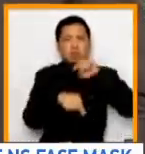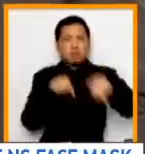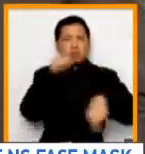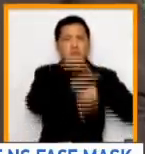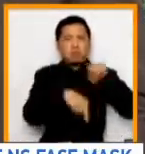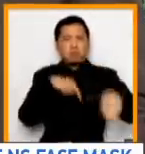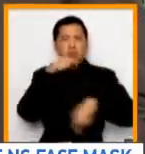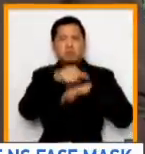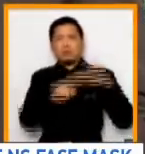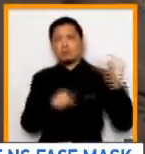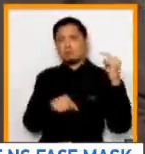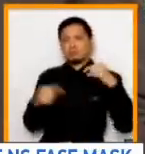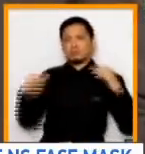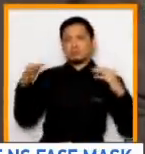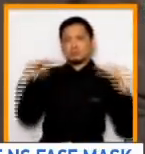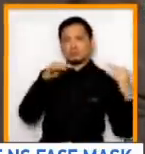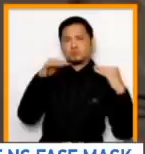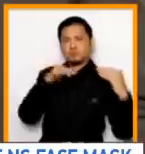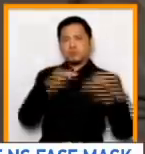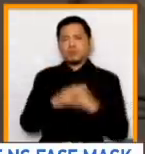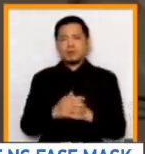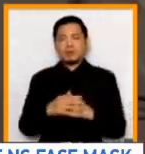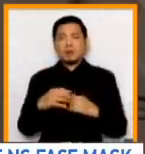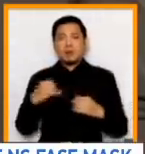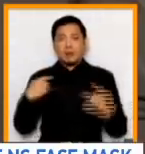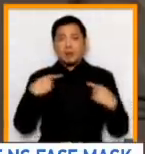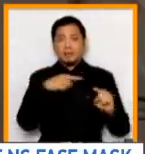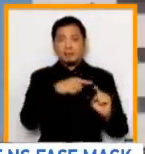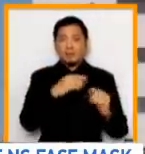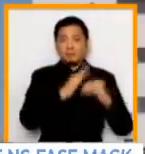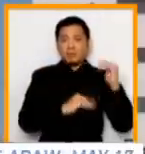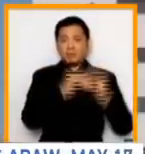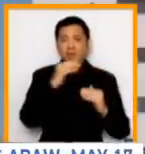international media company. May unang balita si Jamie Santos.